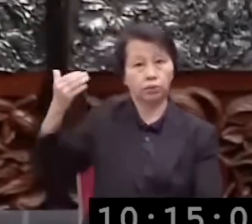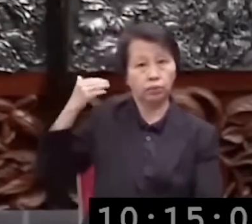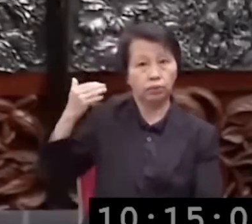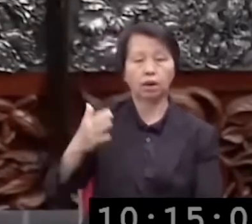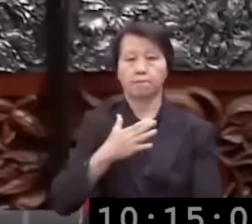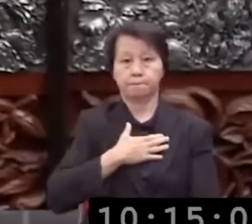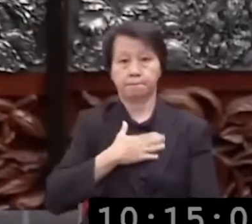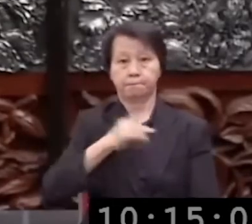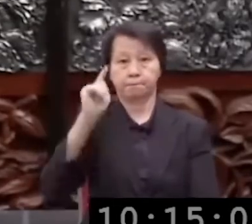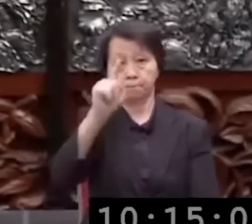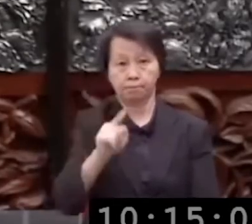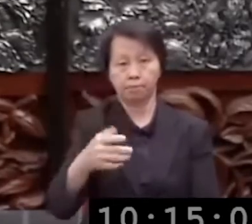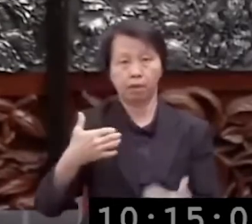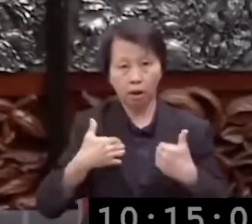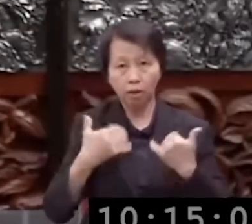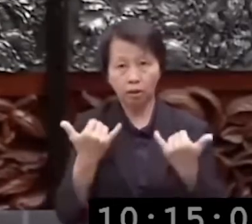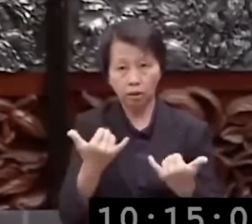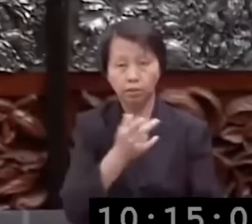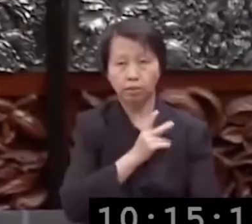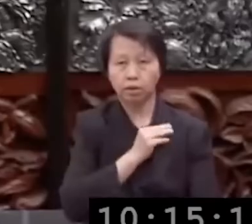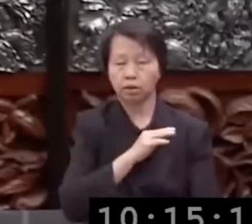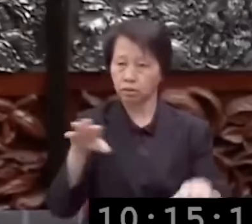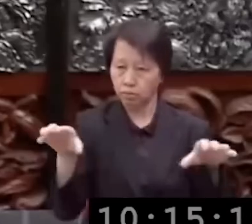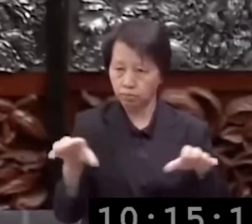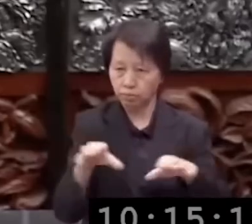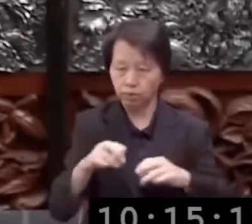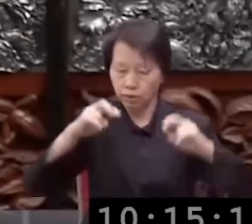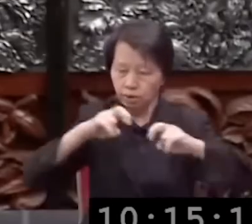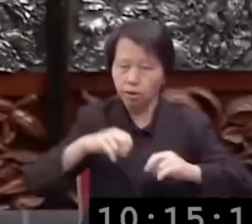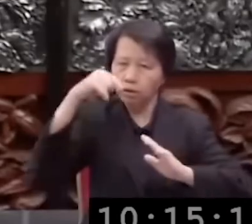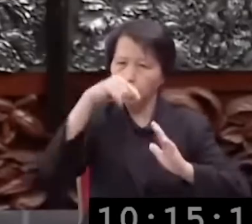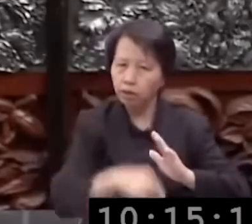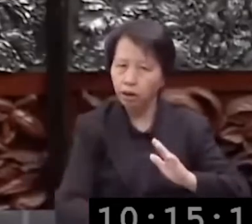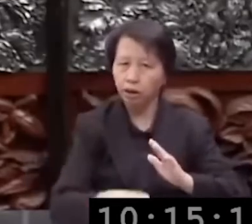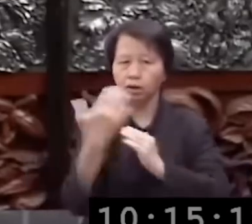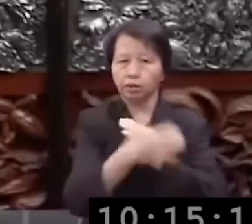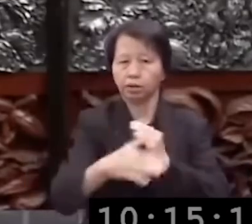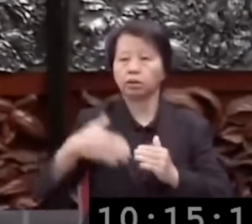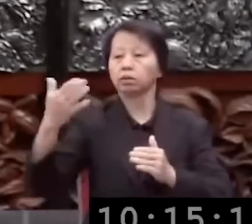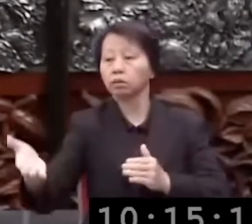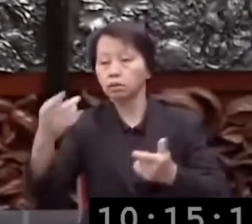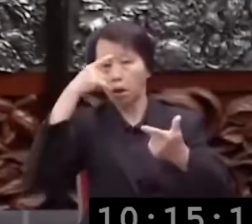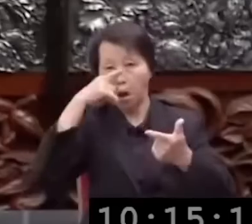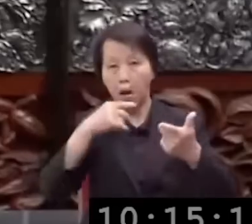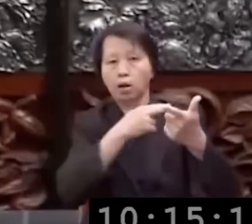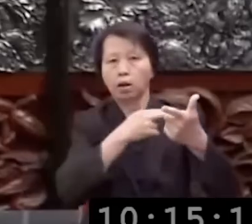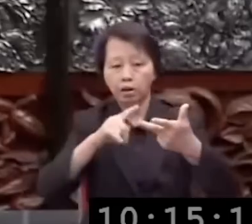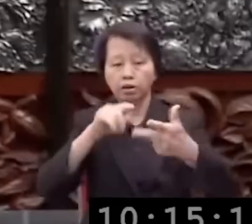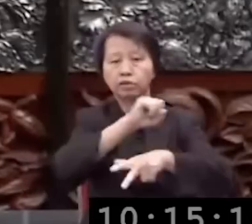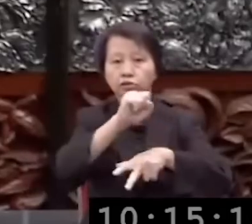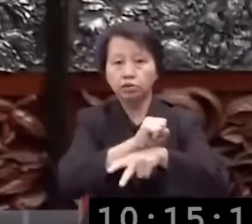soal saya adakah pihak Kementerian ada yang menjalankan ee kajian tapi inti terhadap Negara Jiran seperti Thailand Indonesia